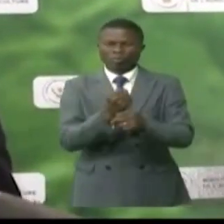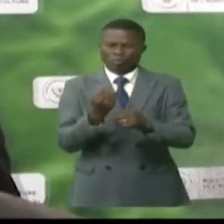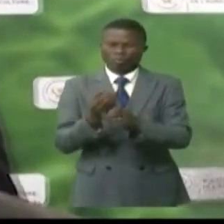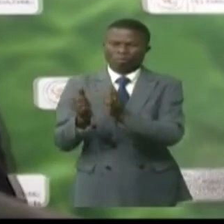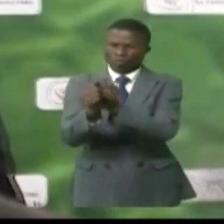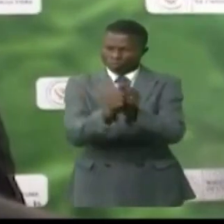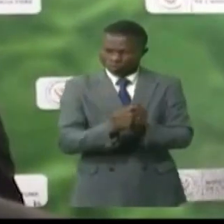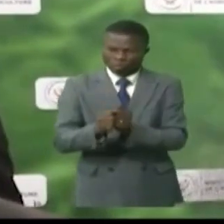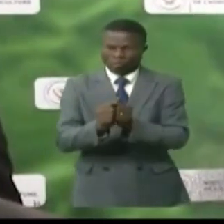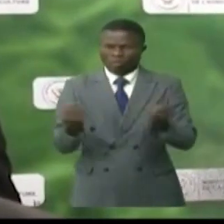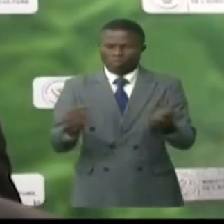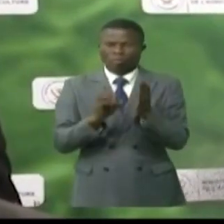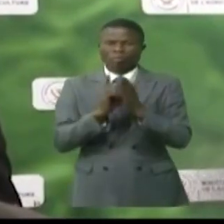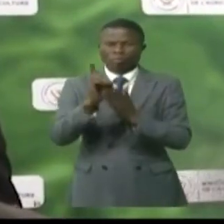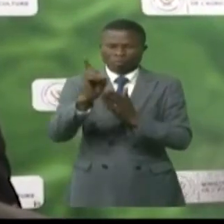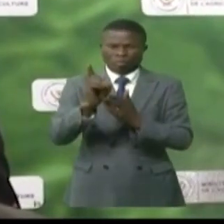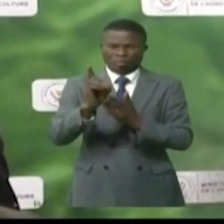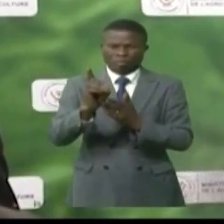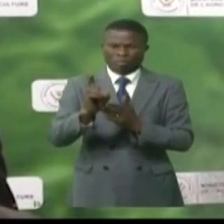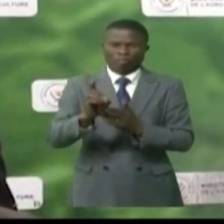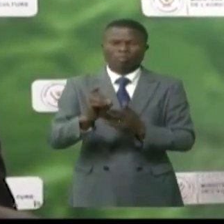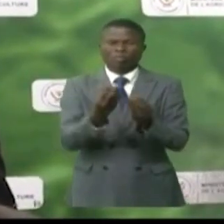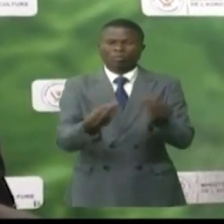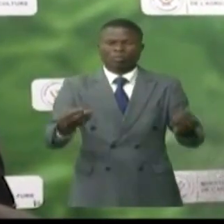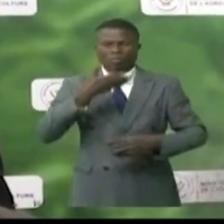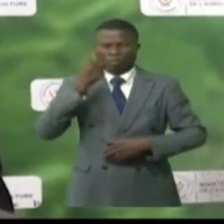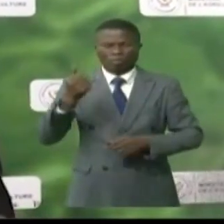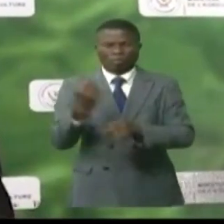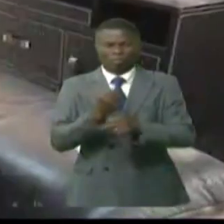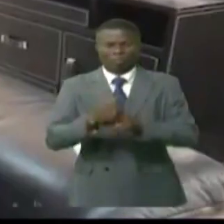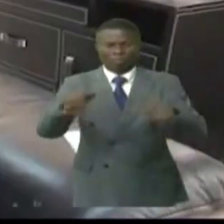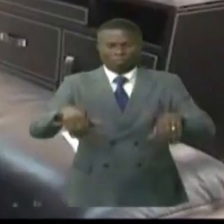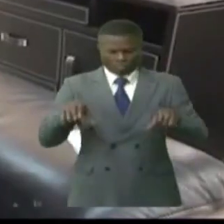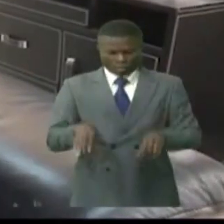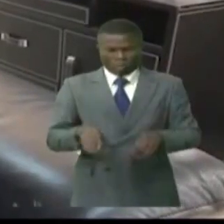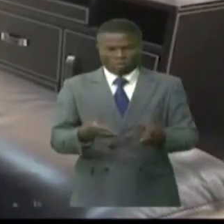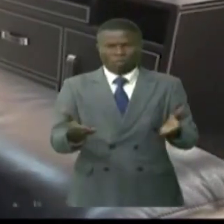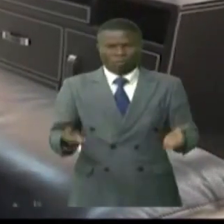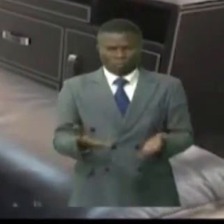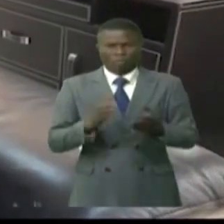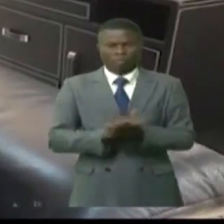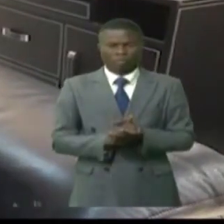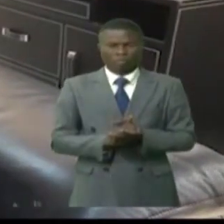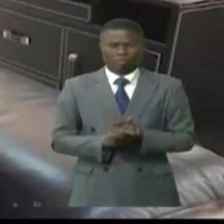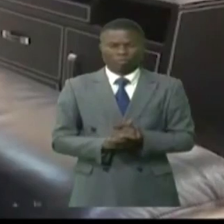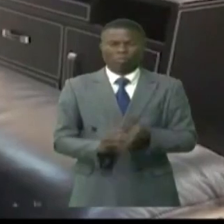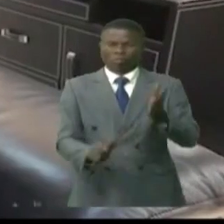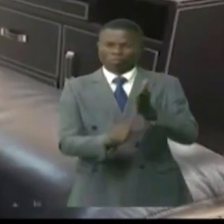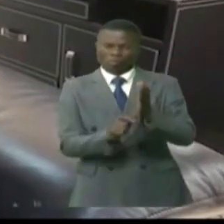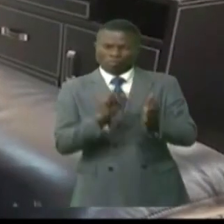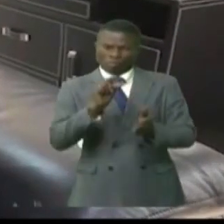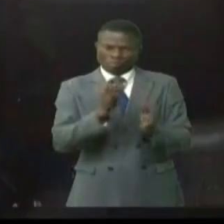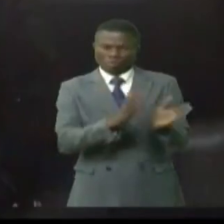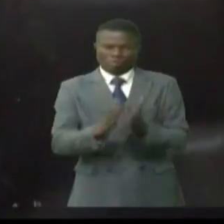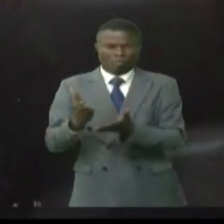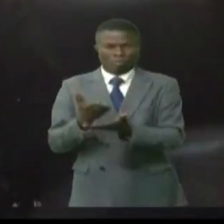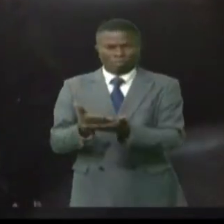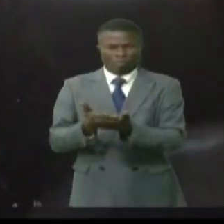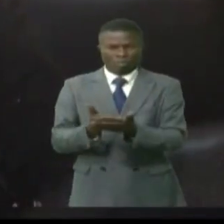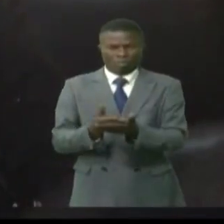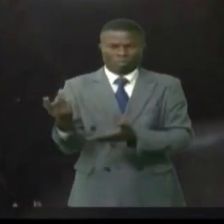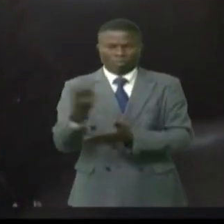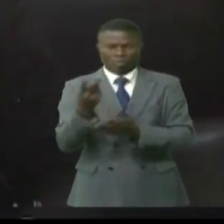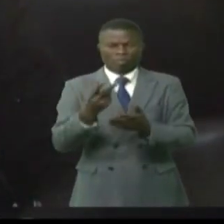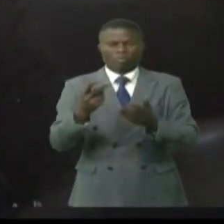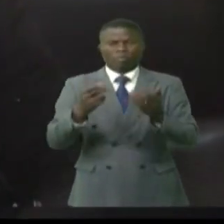ensemble afin de pouvoir développer des meilleures solutions agricoles dans ce pays. Déjà, quelques stratégies ont été élaborées par les